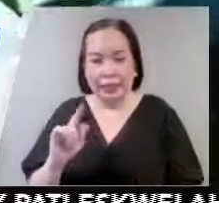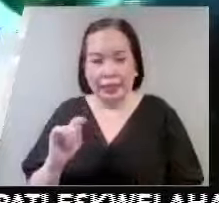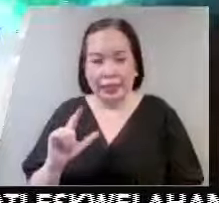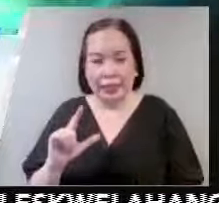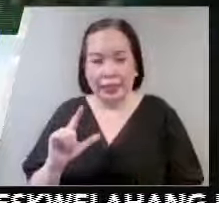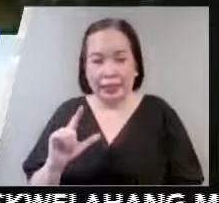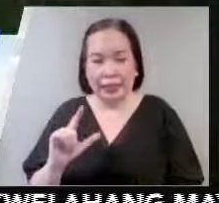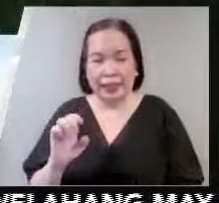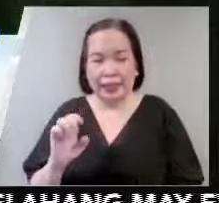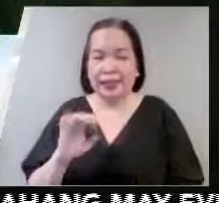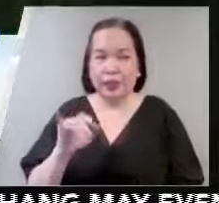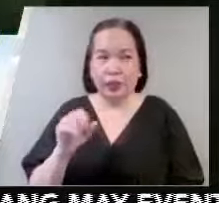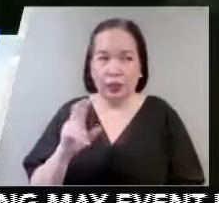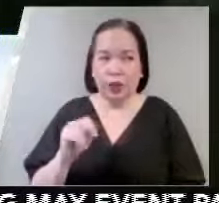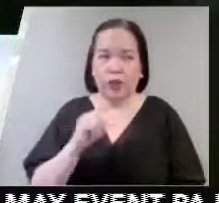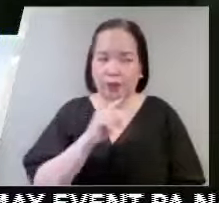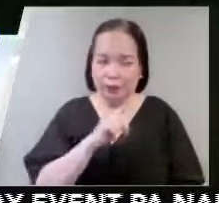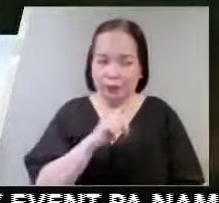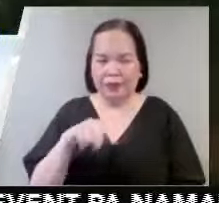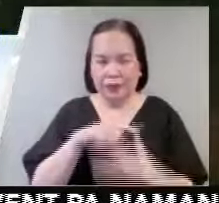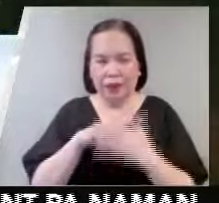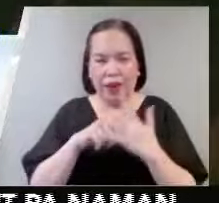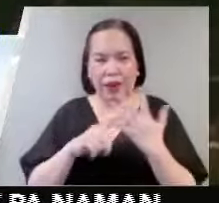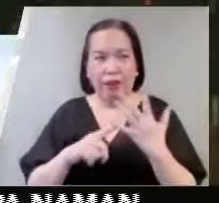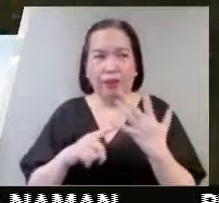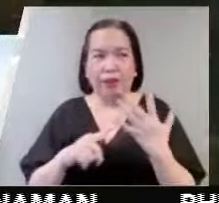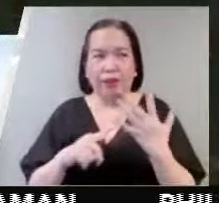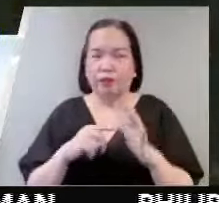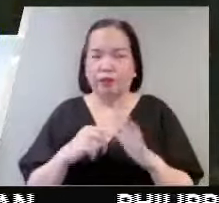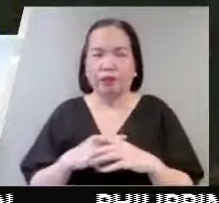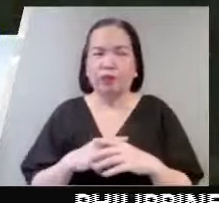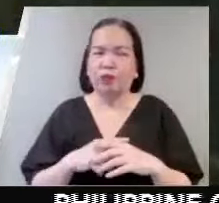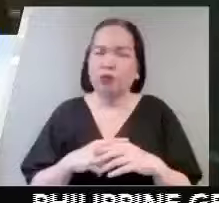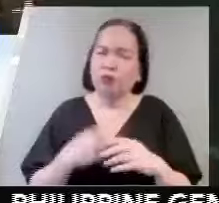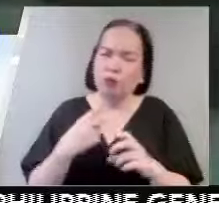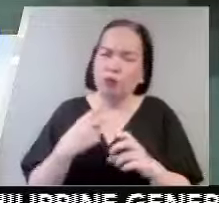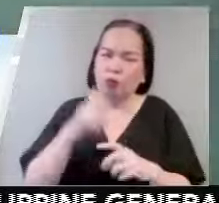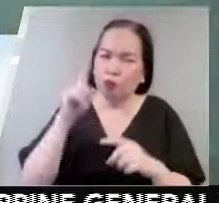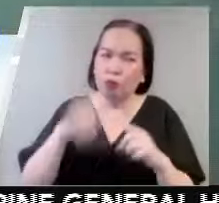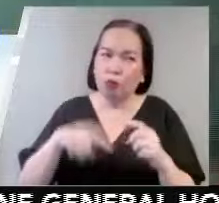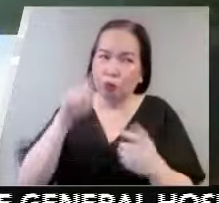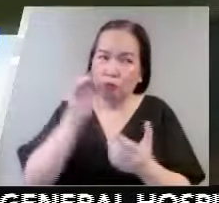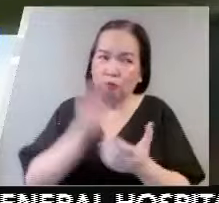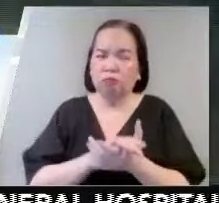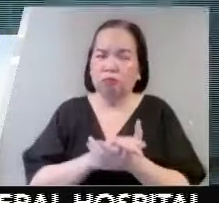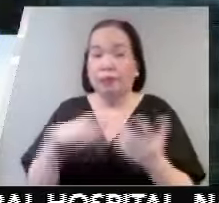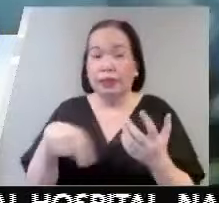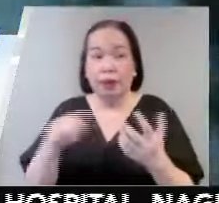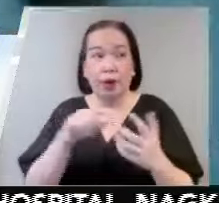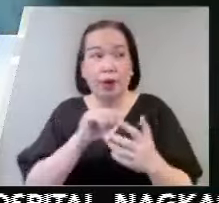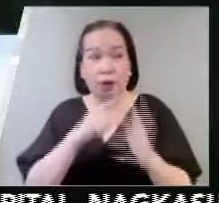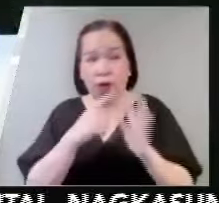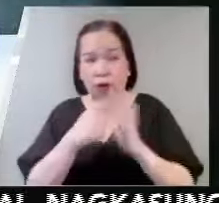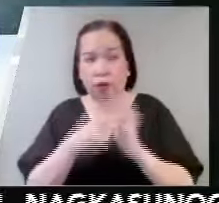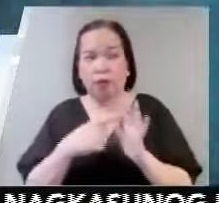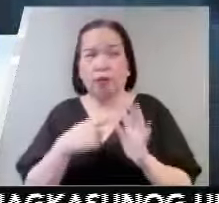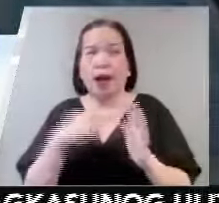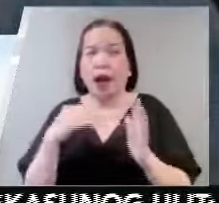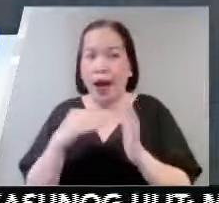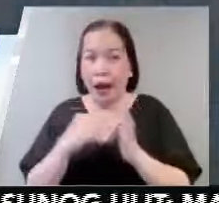Landicho. Hindi ako makapaniwala. Nostalgic daw para sa cast ang muling pagpapalabas ng